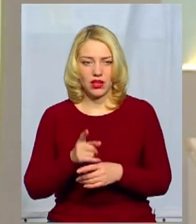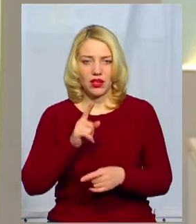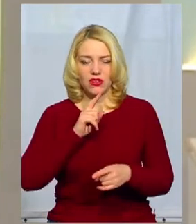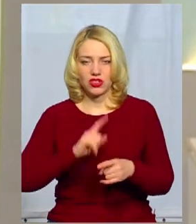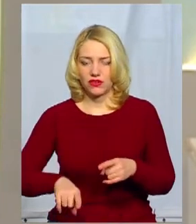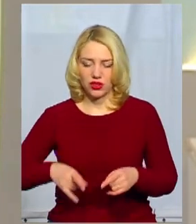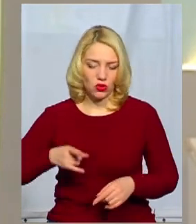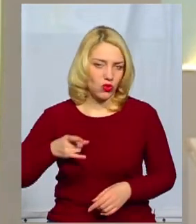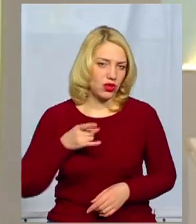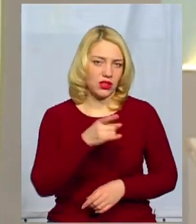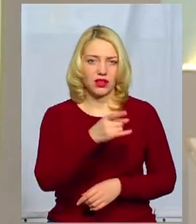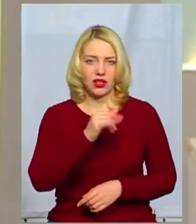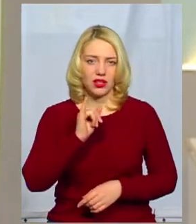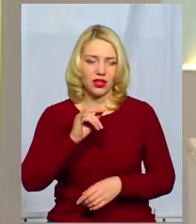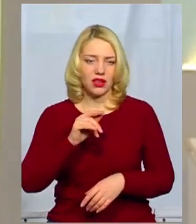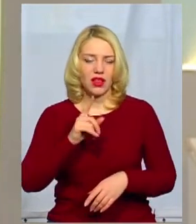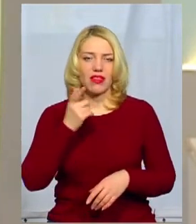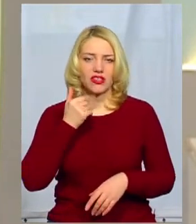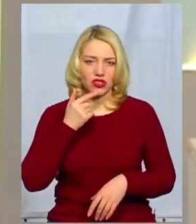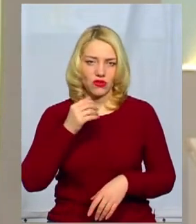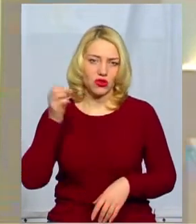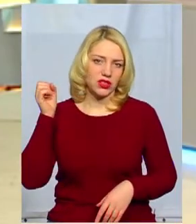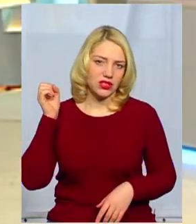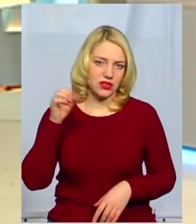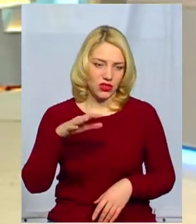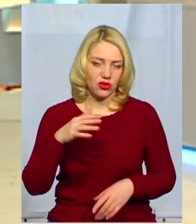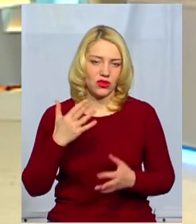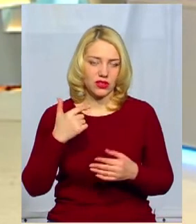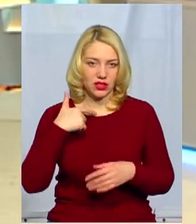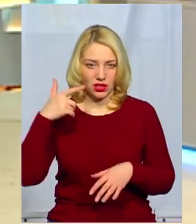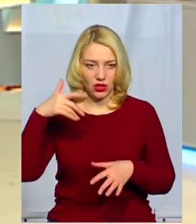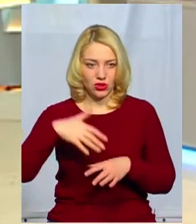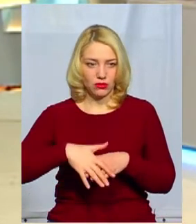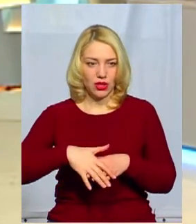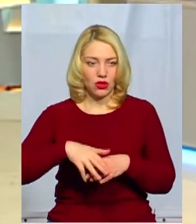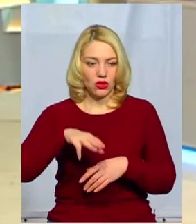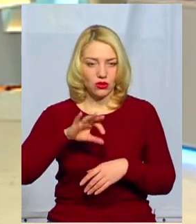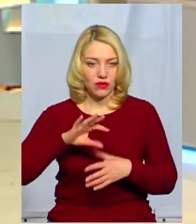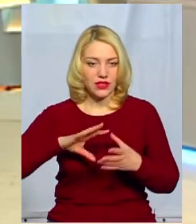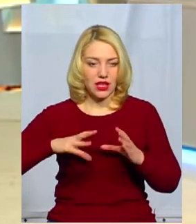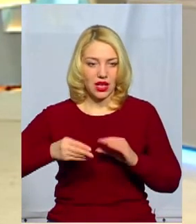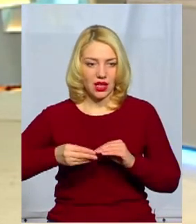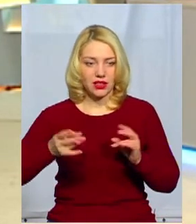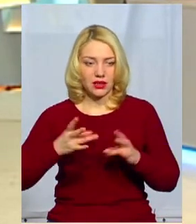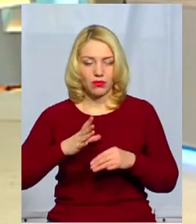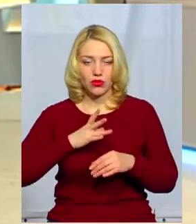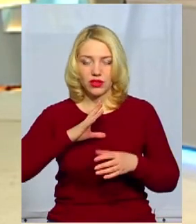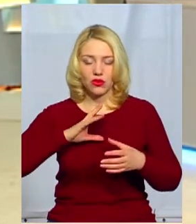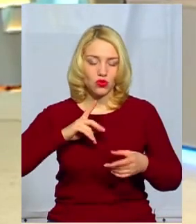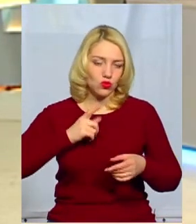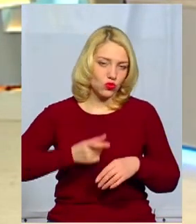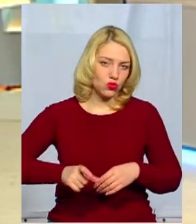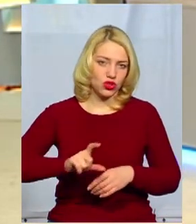їде швидко, він їде навіть на червоне світло, наскільки я розумію, то взагалі треба бути